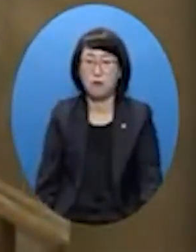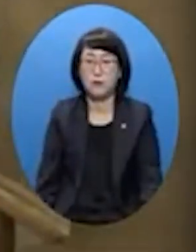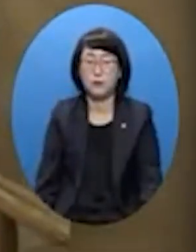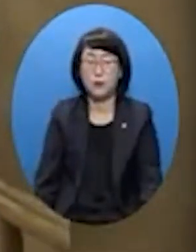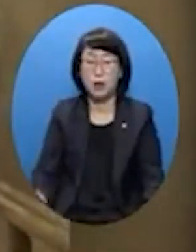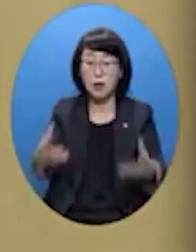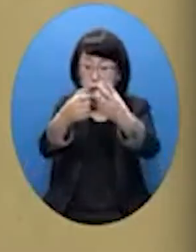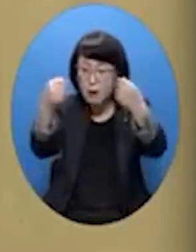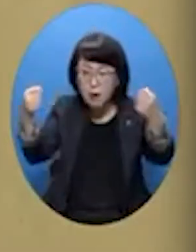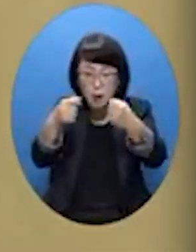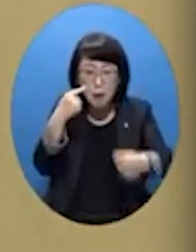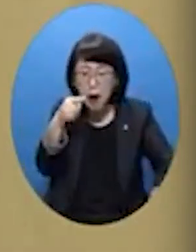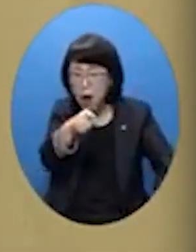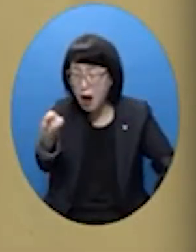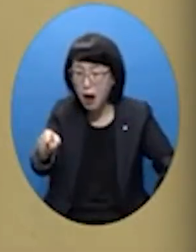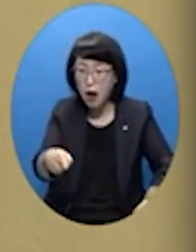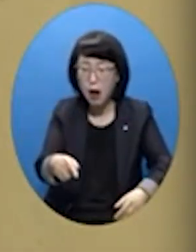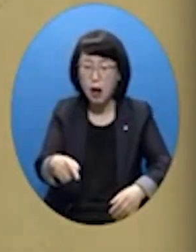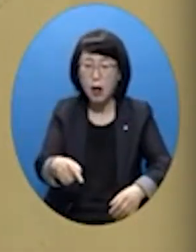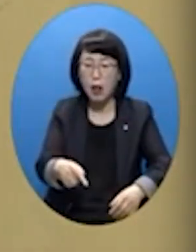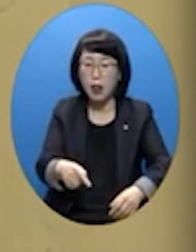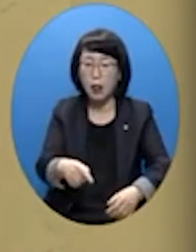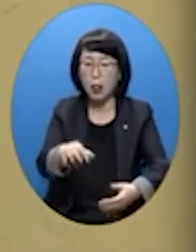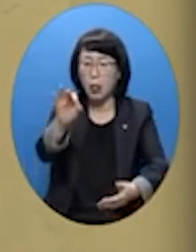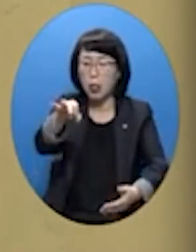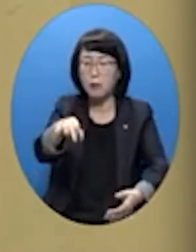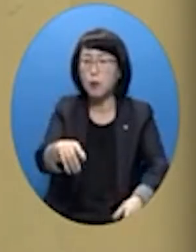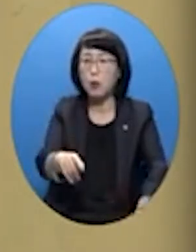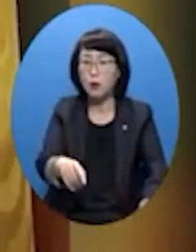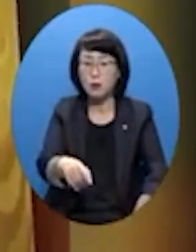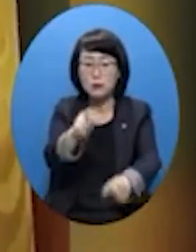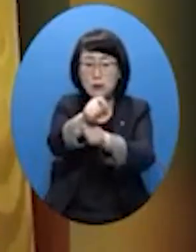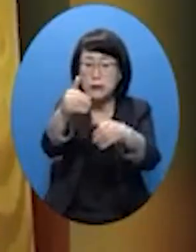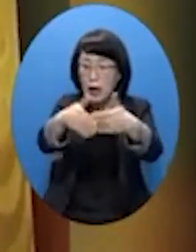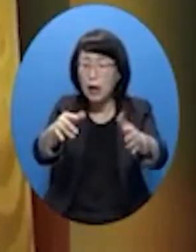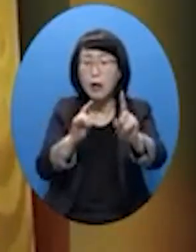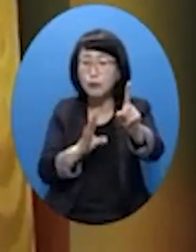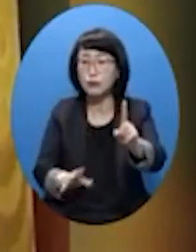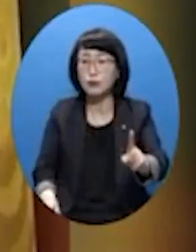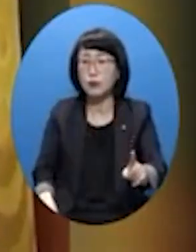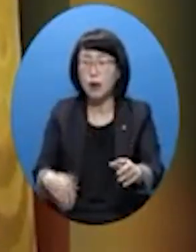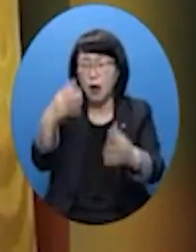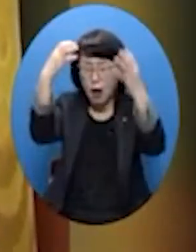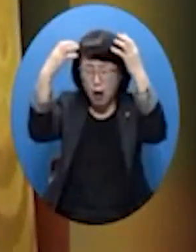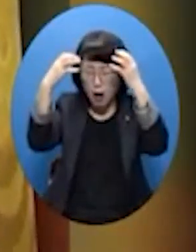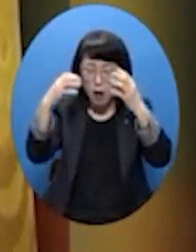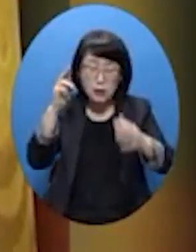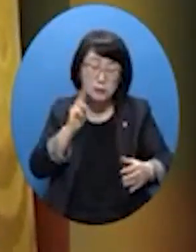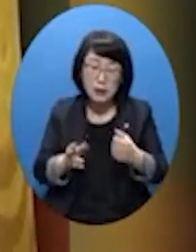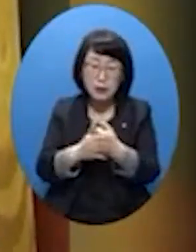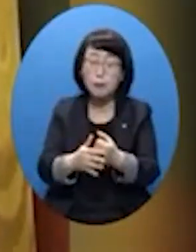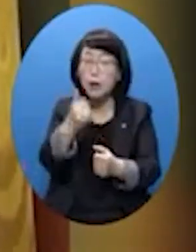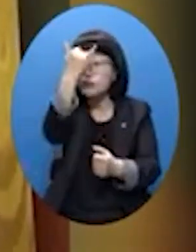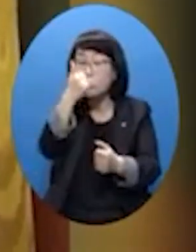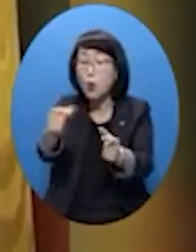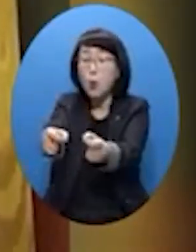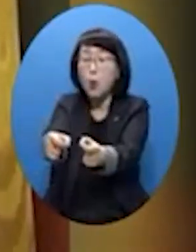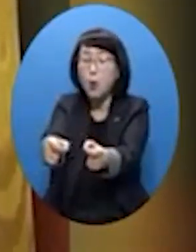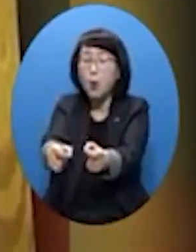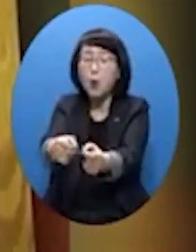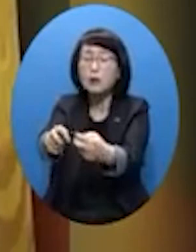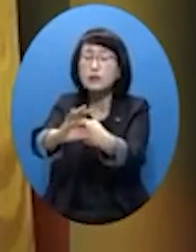가구라고 는 나무 책상 하나와 옷장이 전부였습니다 무도 날씨 때문에 독 한 쪽에 놓인 간의 침대에서 줄어 참을